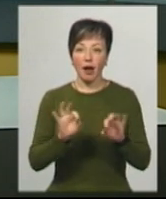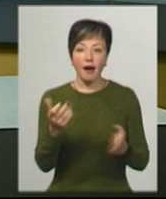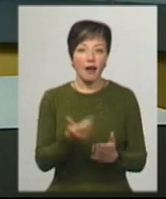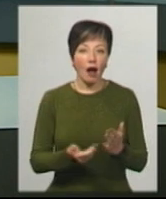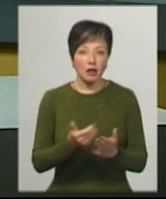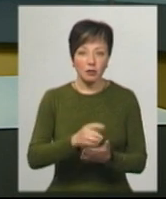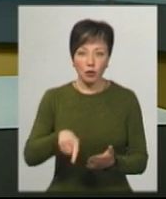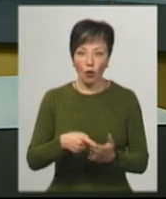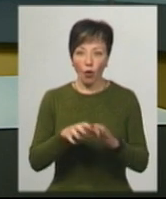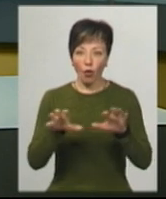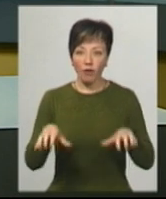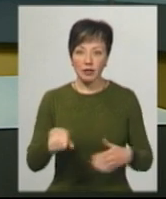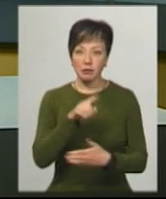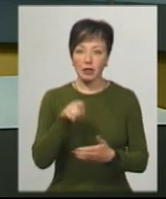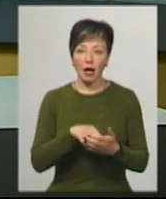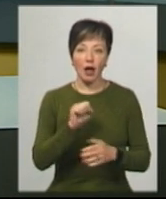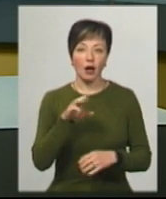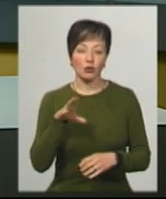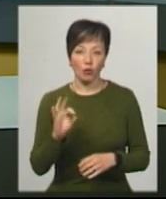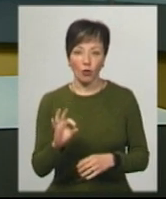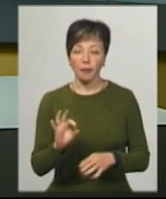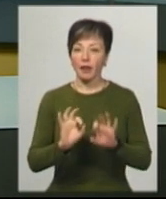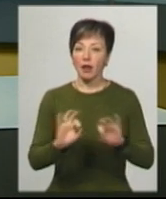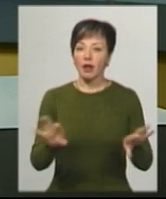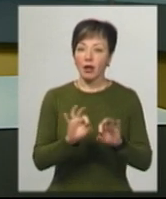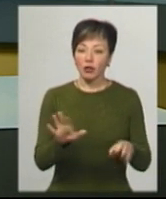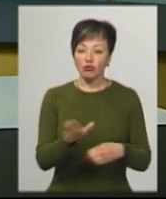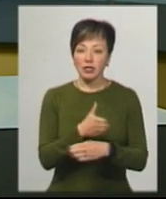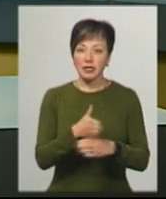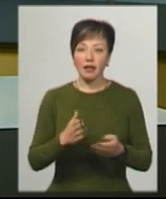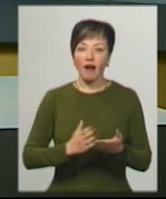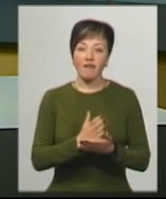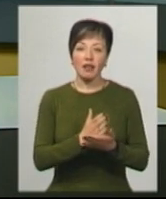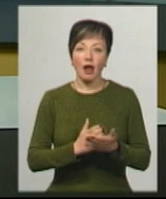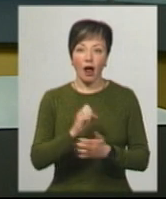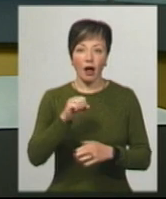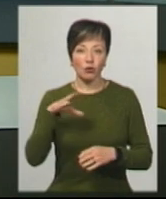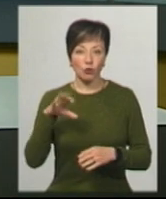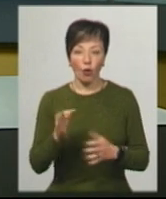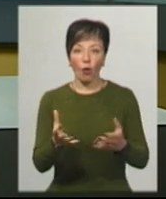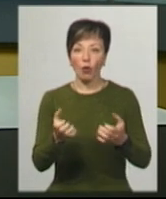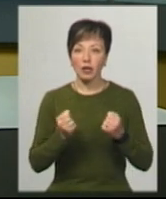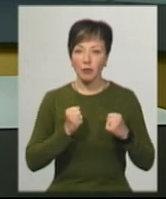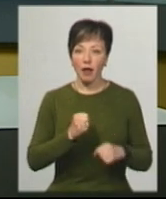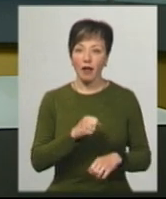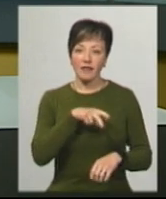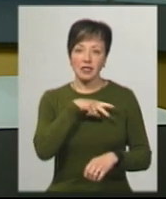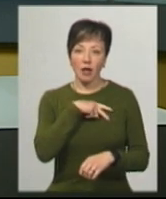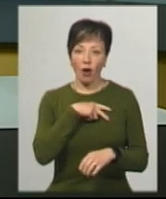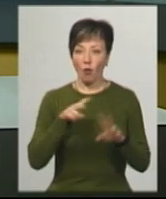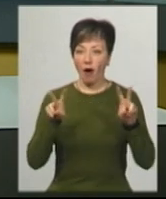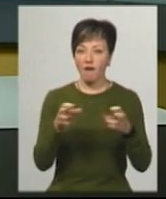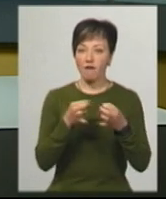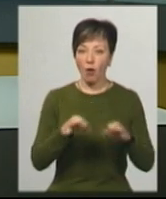міського голови з питань АТО Ігор Олійник. За його словами, частина ветеранів АТО ООС отримали відзнаку «Воля та мужність».